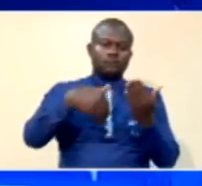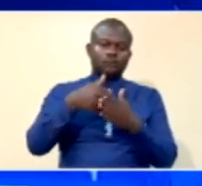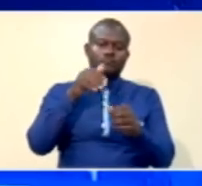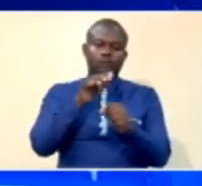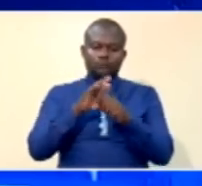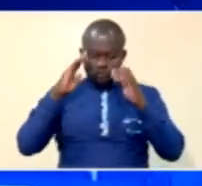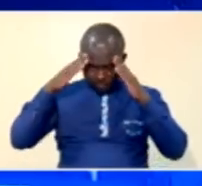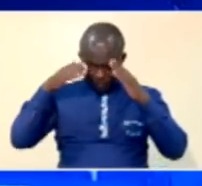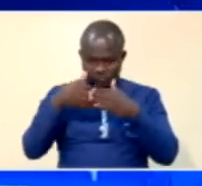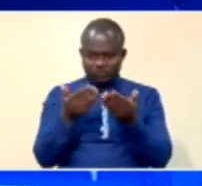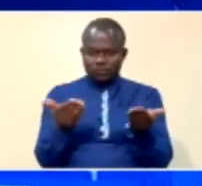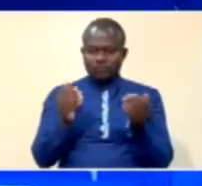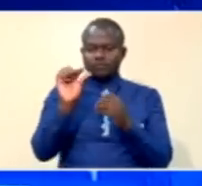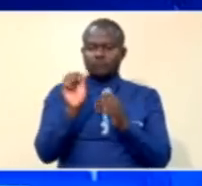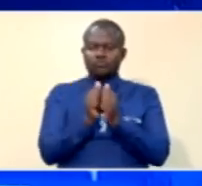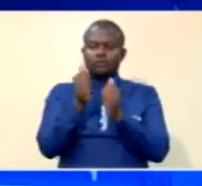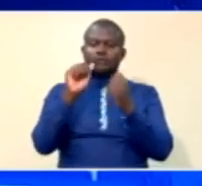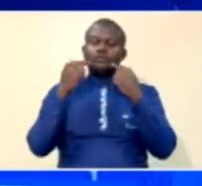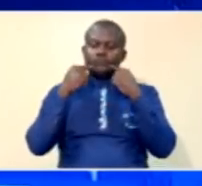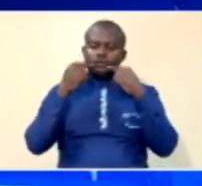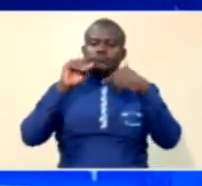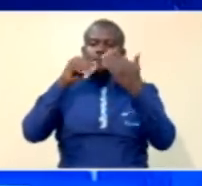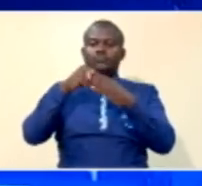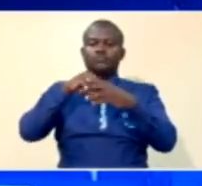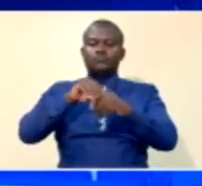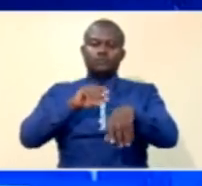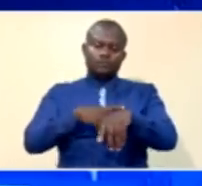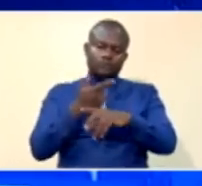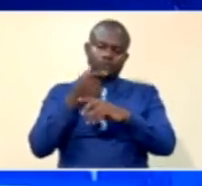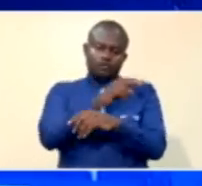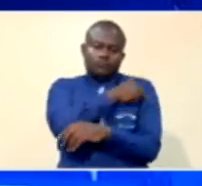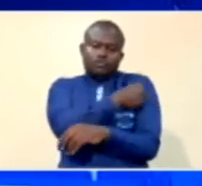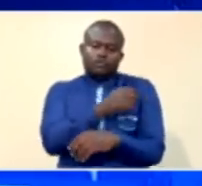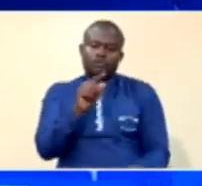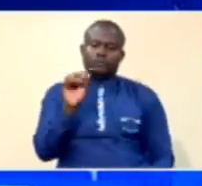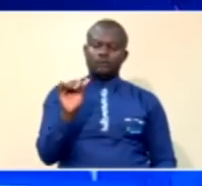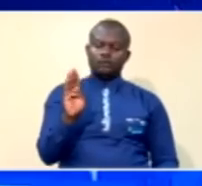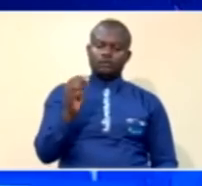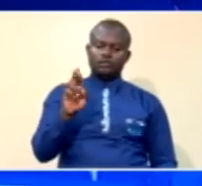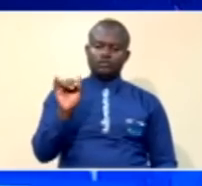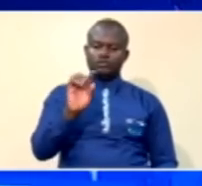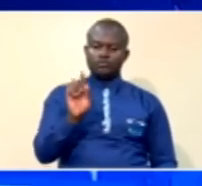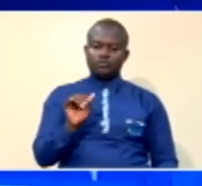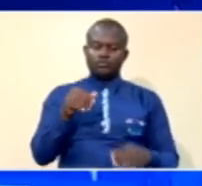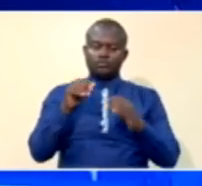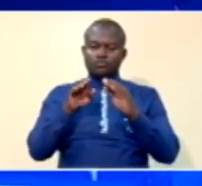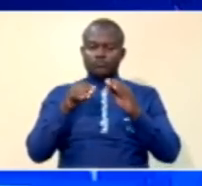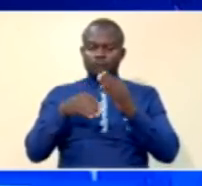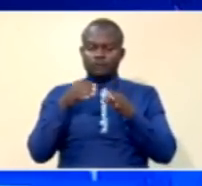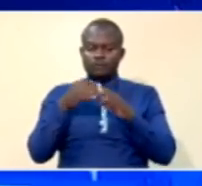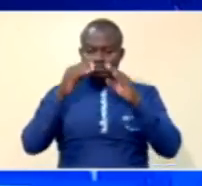izikunze kwibasira abana bato. Ibi barabivuga mu gihe ku bitaro bya Kibirizi hubatswe